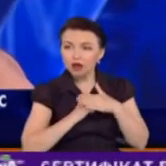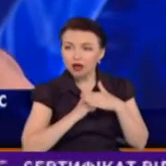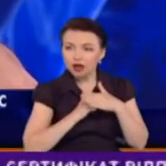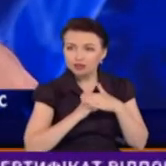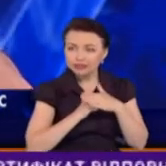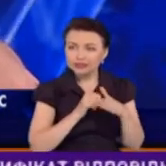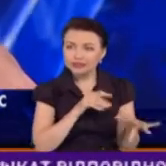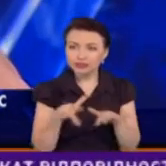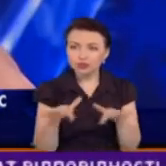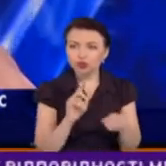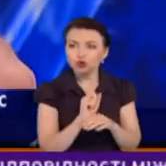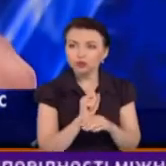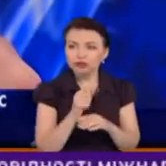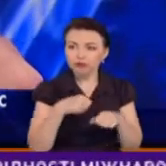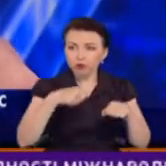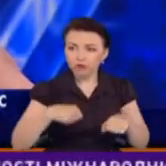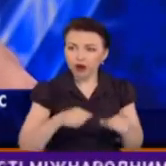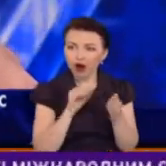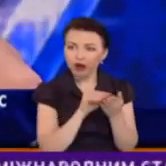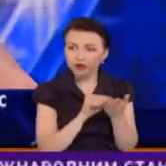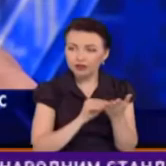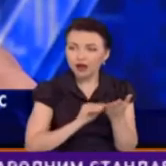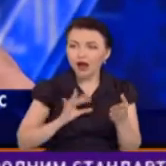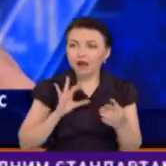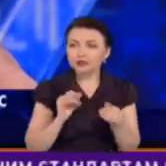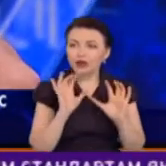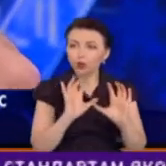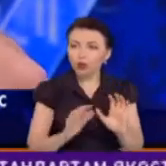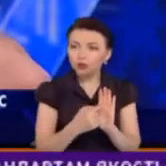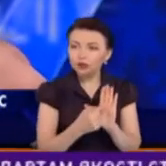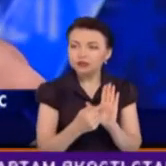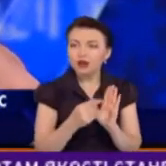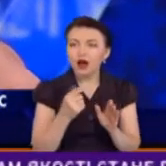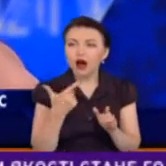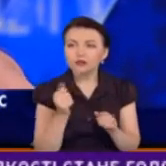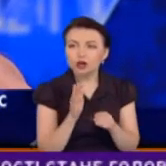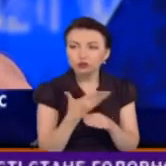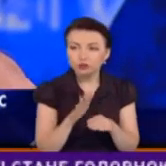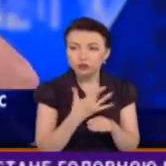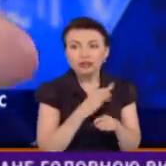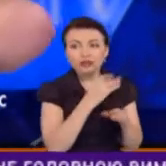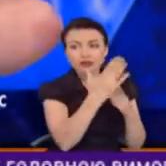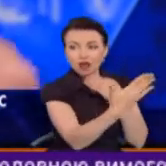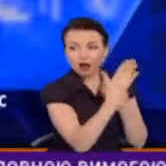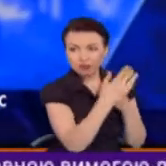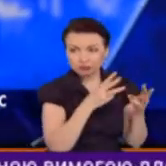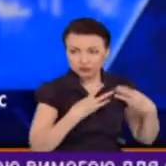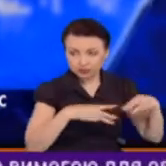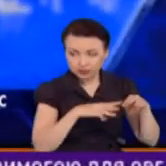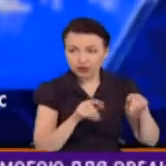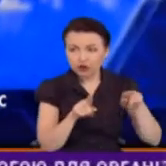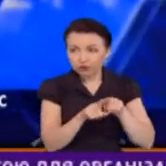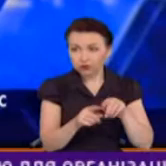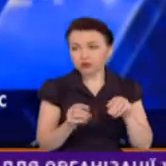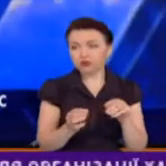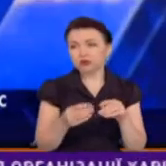діючих нормативно-правових актів, а це кодекс газорозподільчих мереж і наказ відповідного міністерства, вони